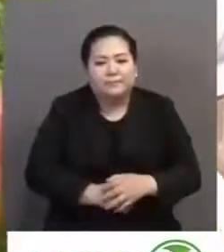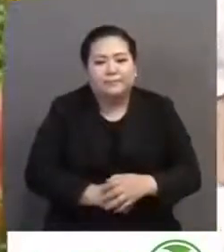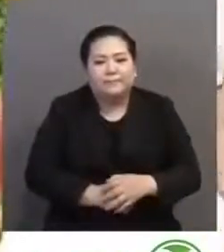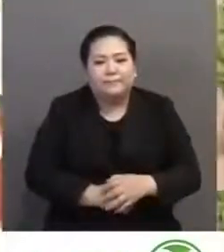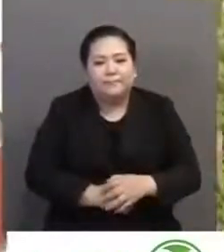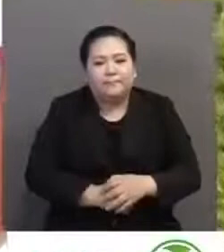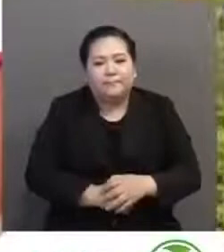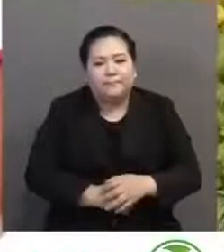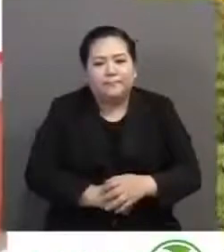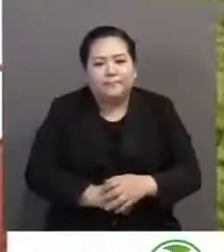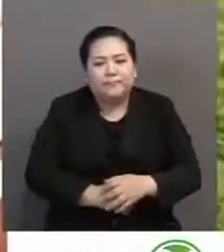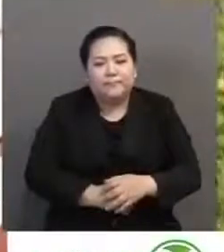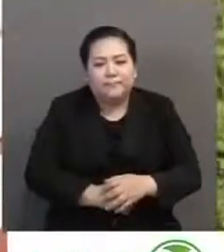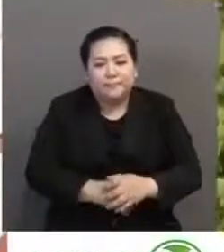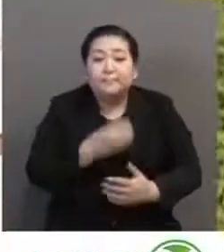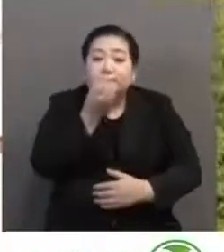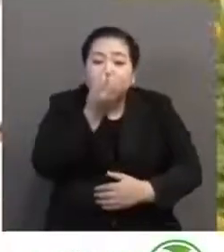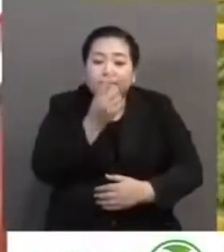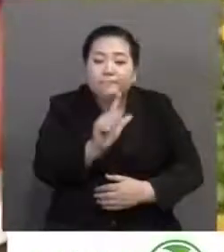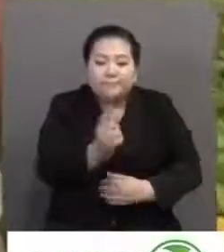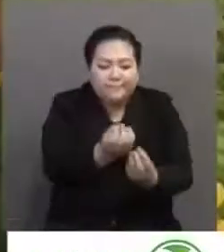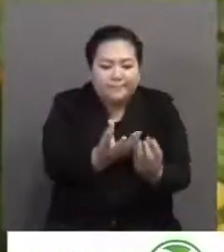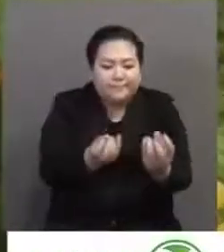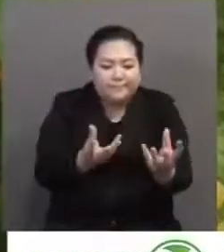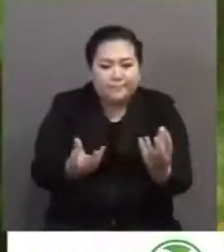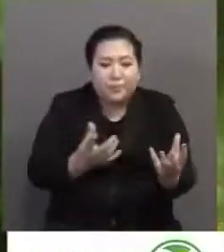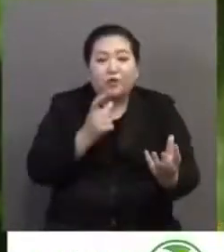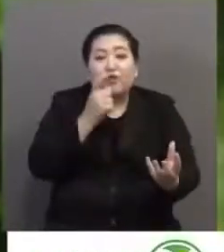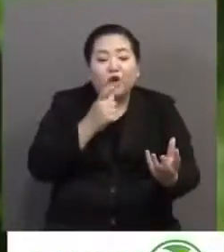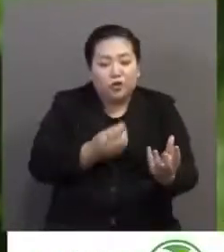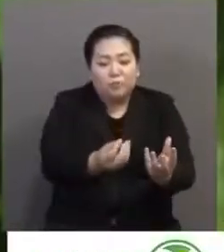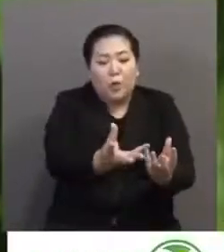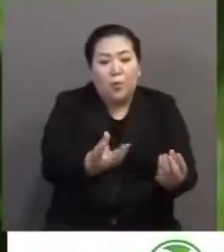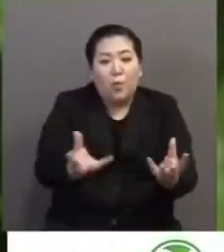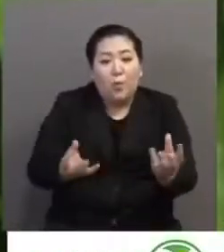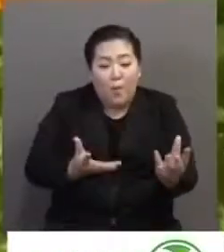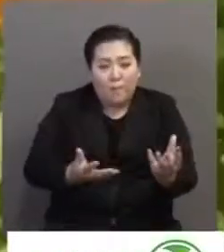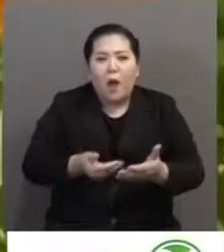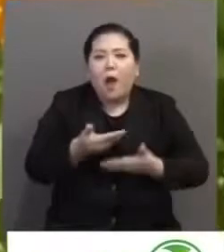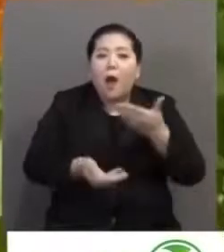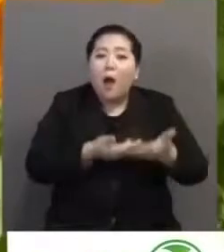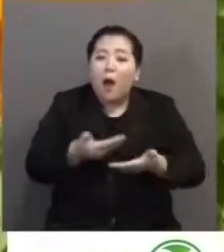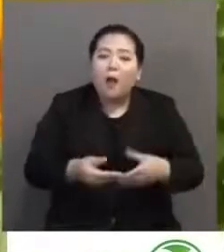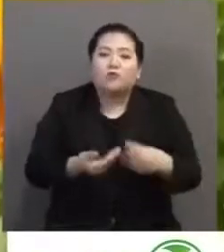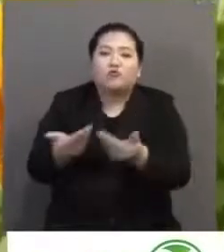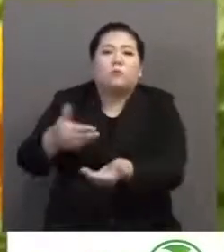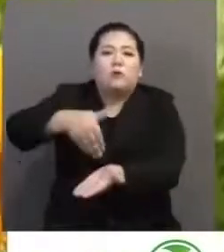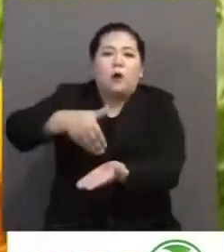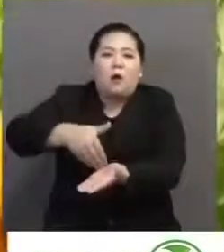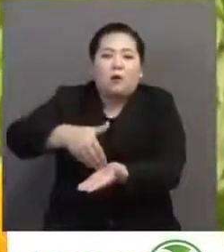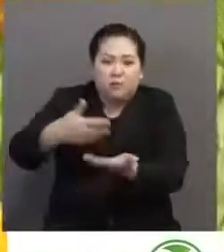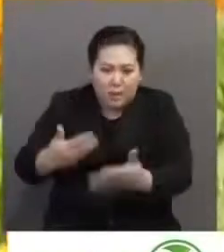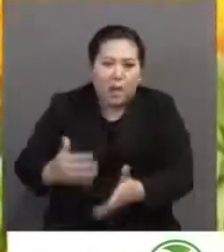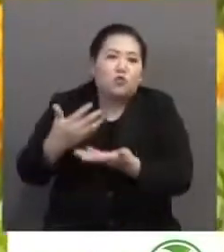สำหรับดอกดาวเรืองที่แปลงแห่งนี้เป็นดอกดาวเรืองพันขนาดใหญ่เกษตรกรจะตัดส่งขายให้กับพ่อค้าคนกลางที่มารับซื้อ